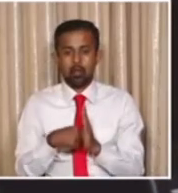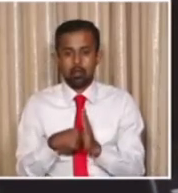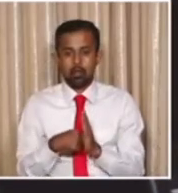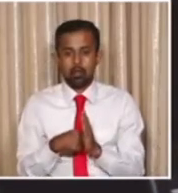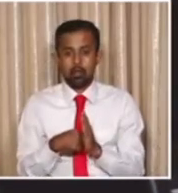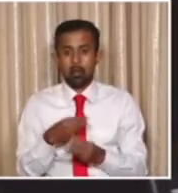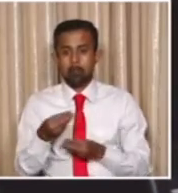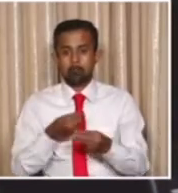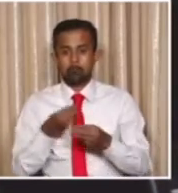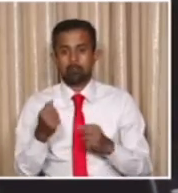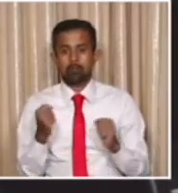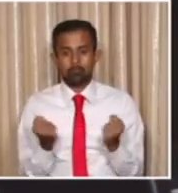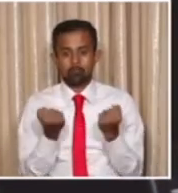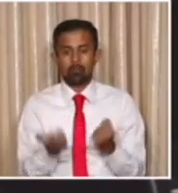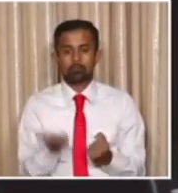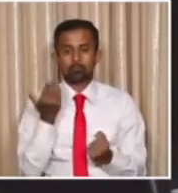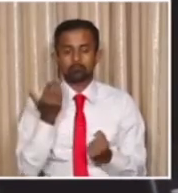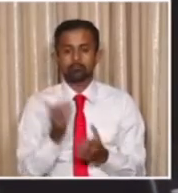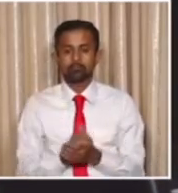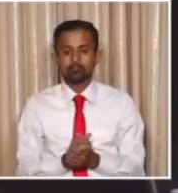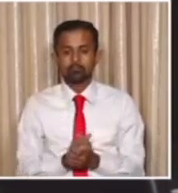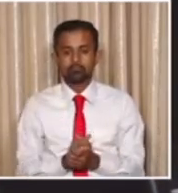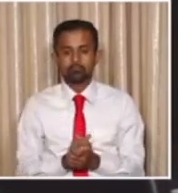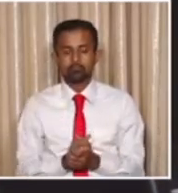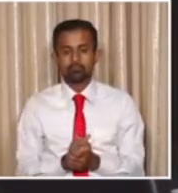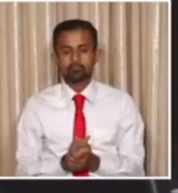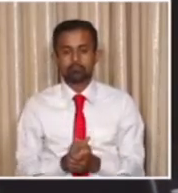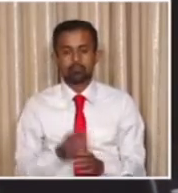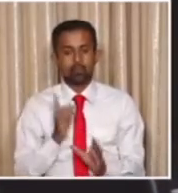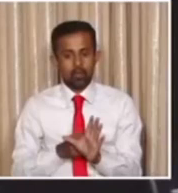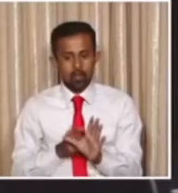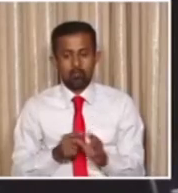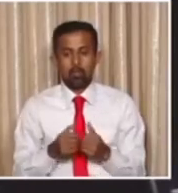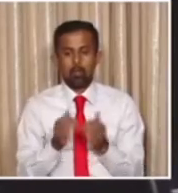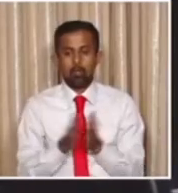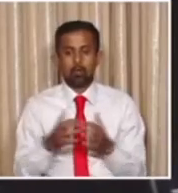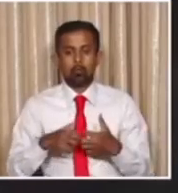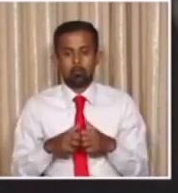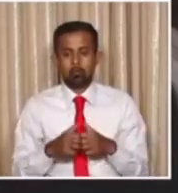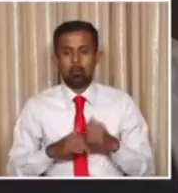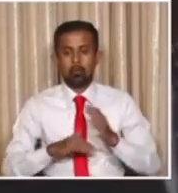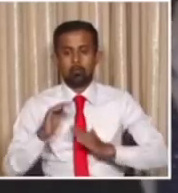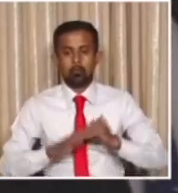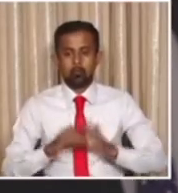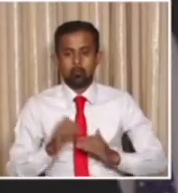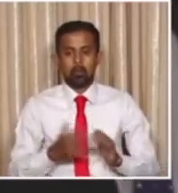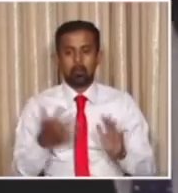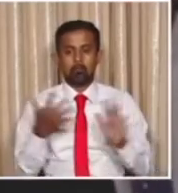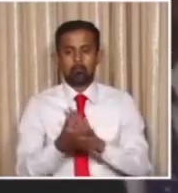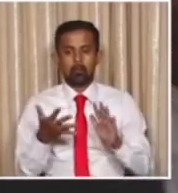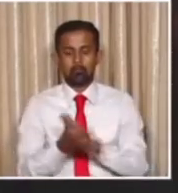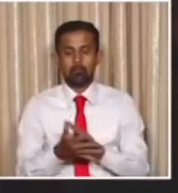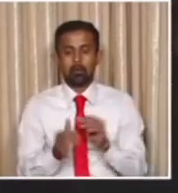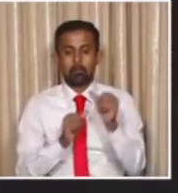මුල්‍ය වෙළඳපොලේ බලවත් මුදල් ඒකකයේ බවට පත් වෙන්නේ මේ හැම අතකින් අද මේ අර්බුදයේ පාවිච්චි කරනවා වැරදි ප්‍රතිකර්ම